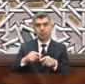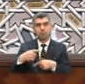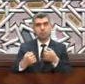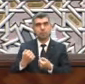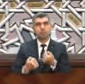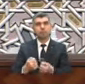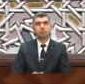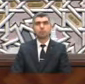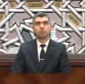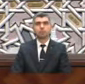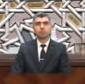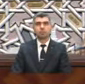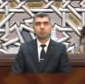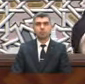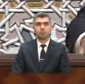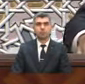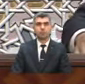المعاصرة.